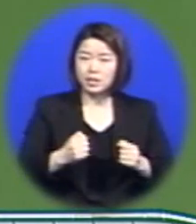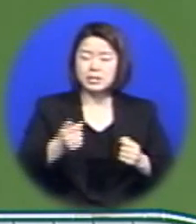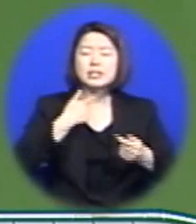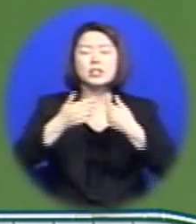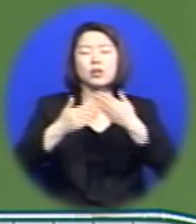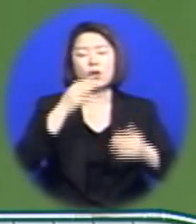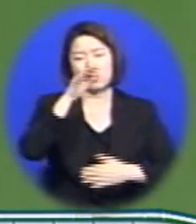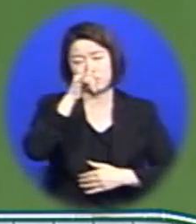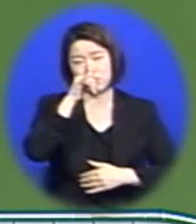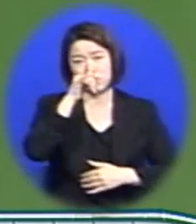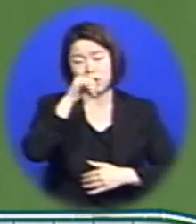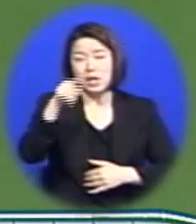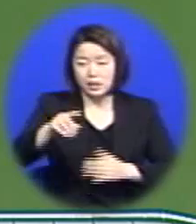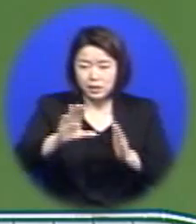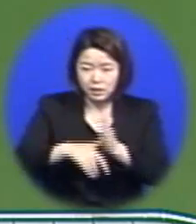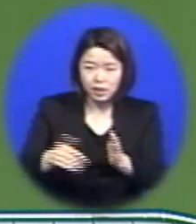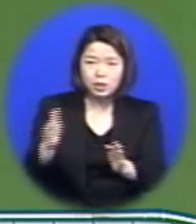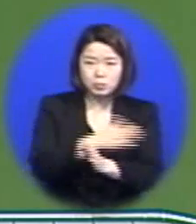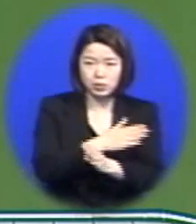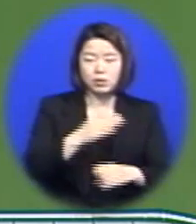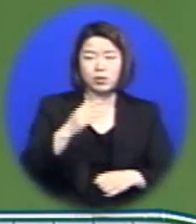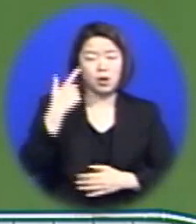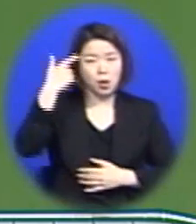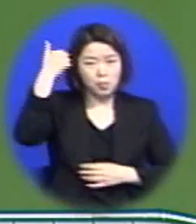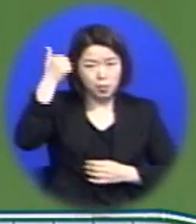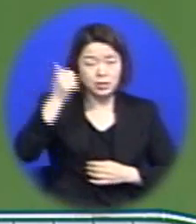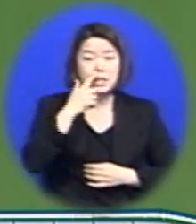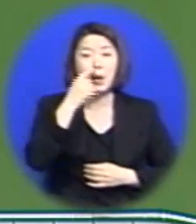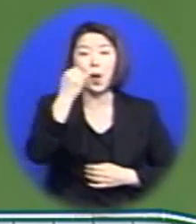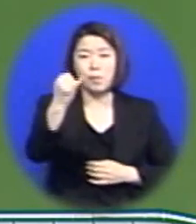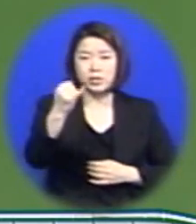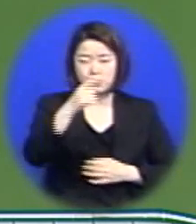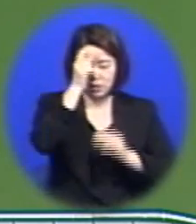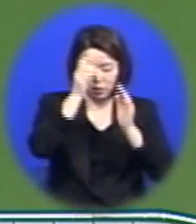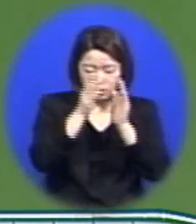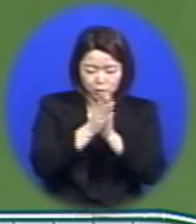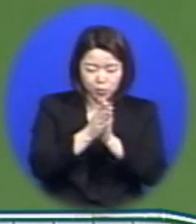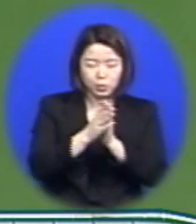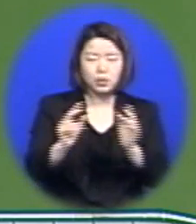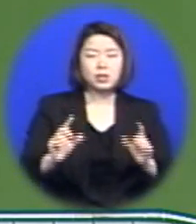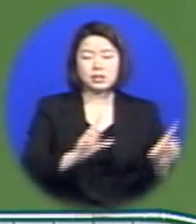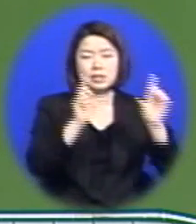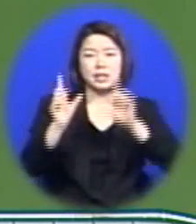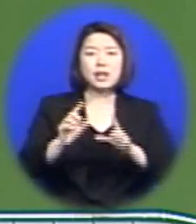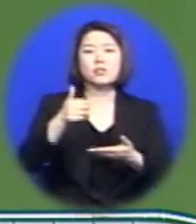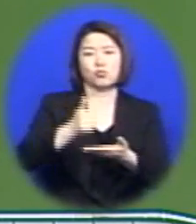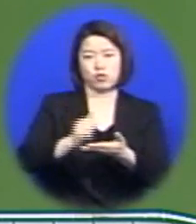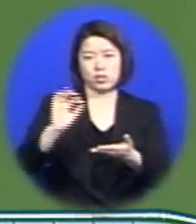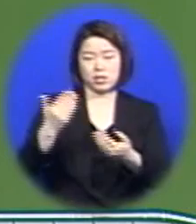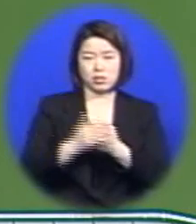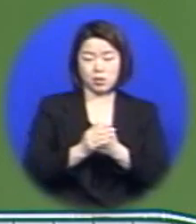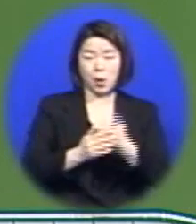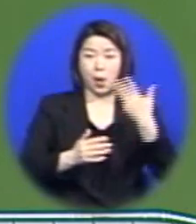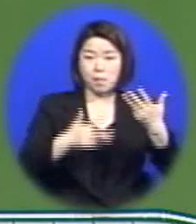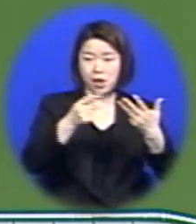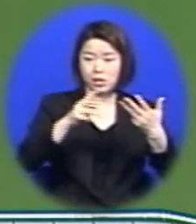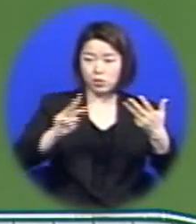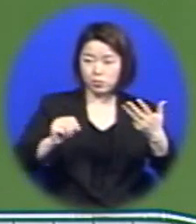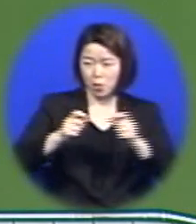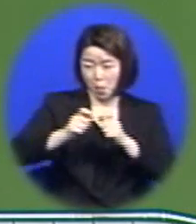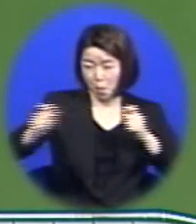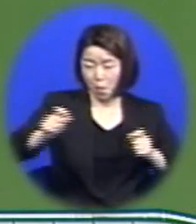합니다 그때부터 그 목사님의 어머니는 기도로 사는 분이 됐어요 88km 멀리 떨어진 그